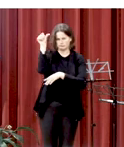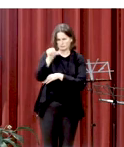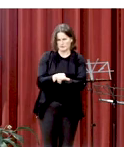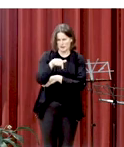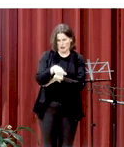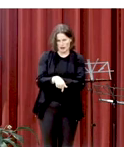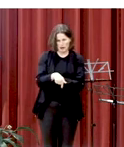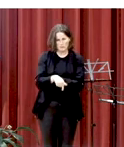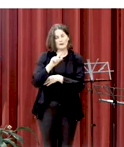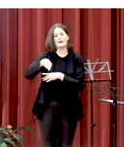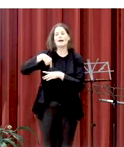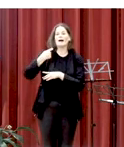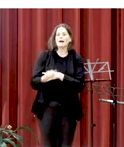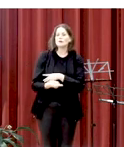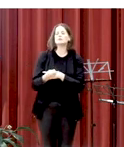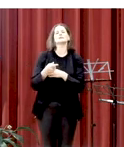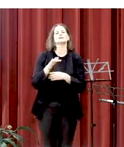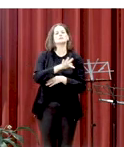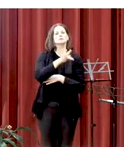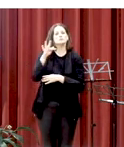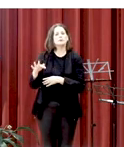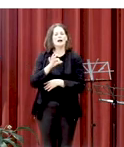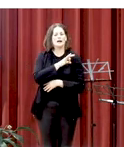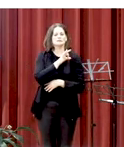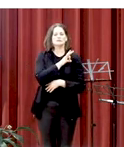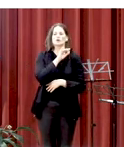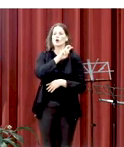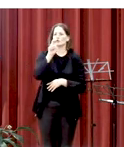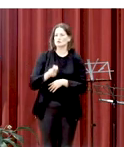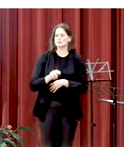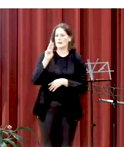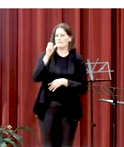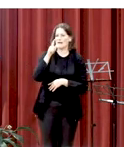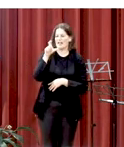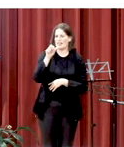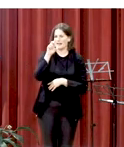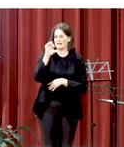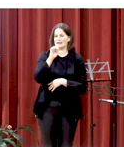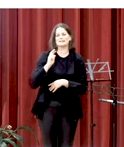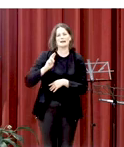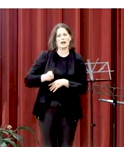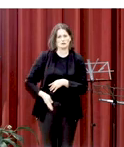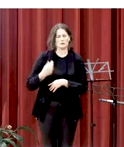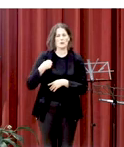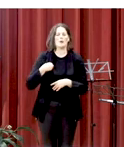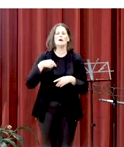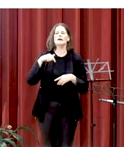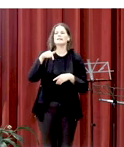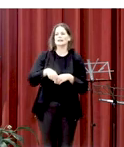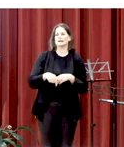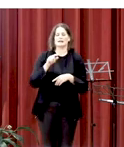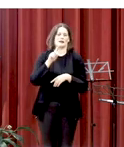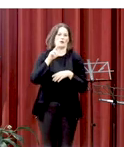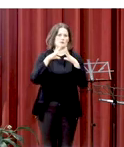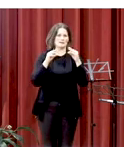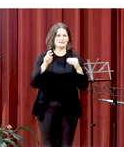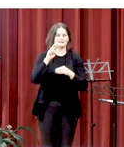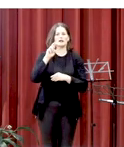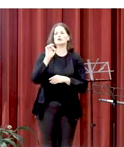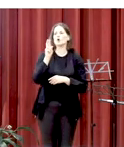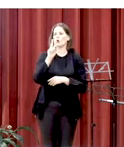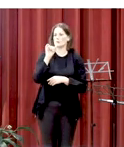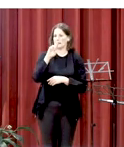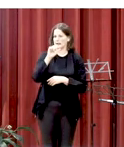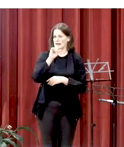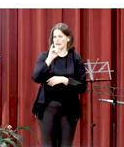acte. A continuació, pren la paraula el senyor Josep Pallarès Marçal, rector magnífic de la Universitat Rovira i Virgili.